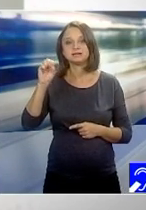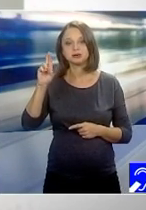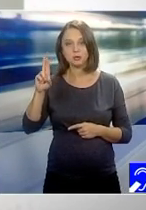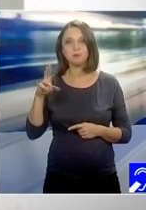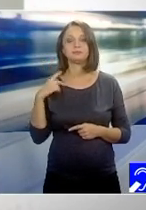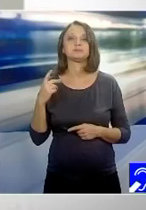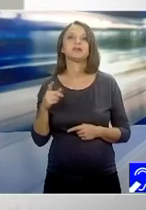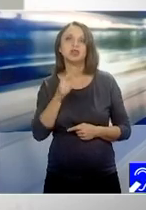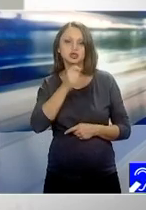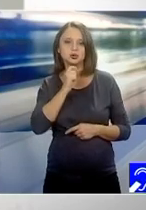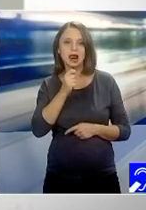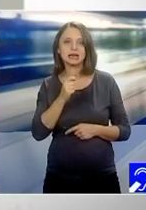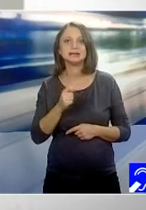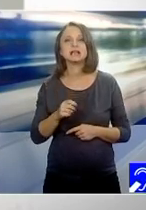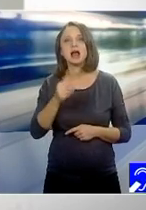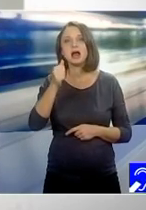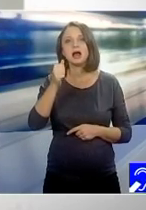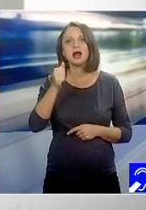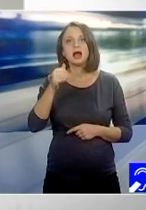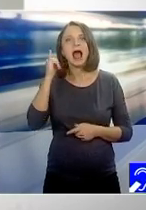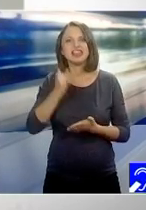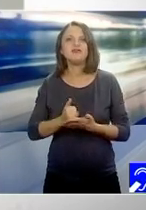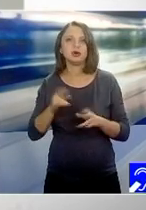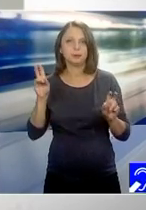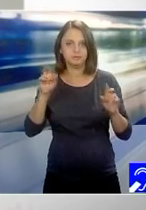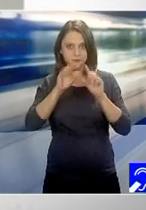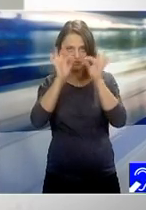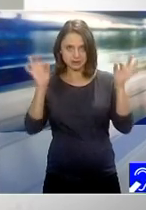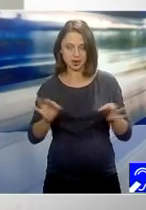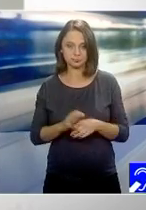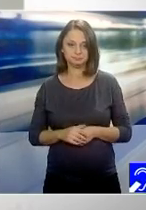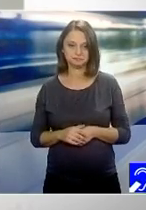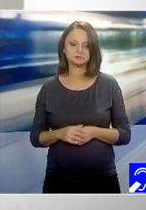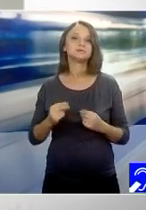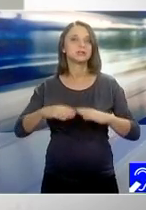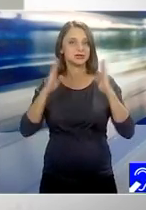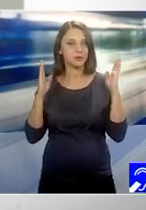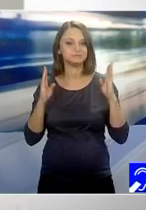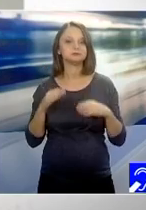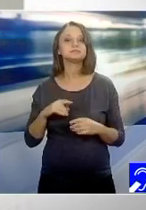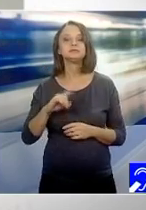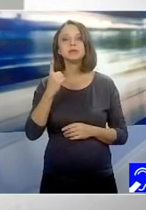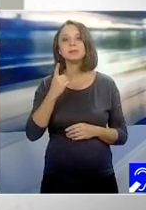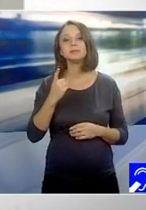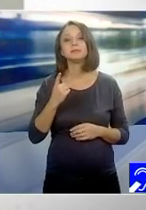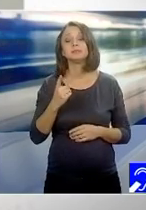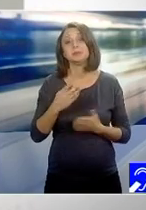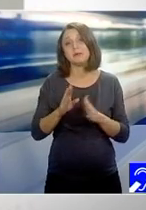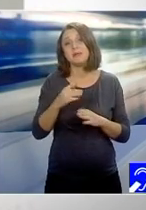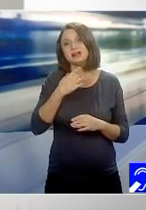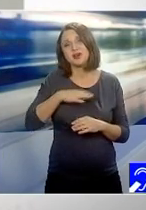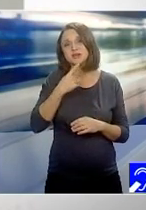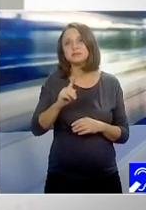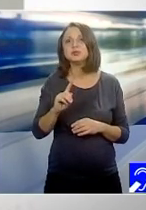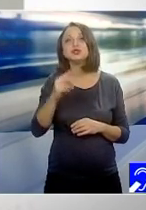bine v-am regăsit! Să rezervăm pentru această parte a emisiunii și o veste bună, pentru